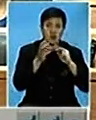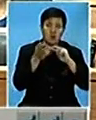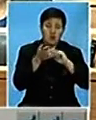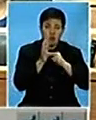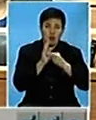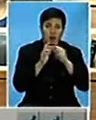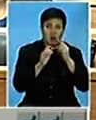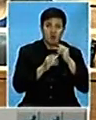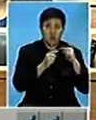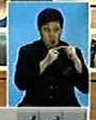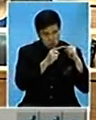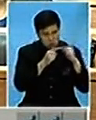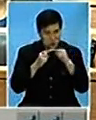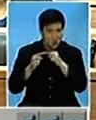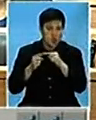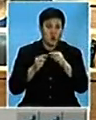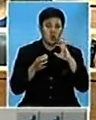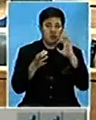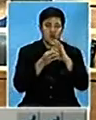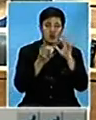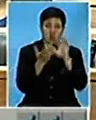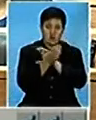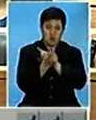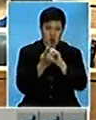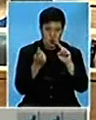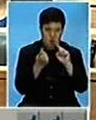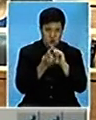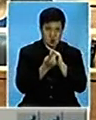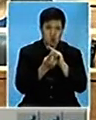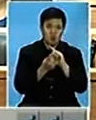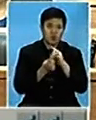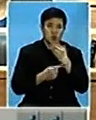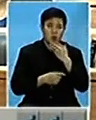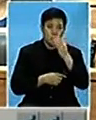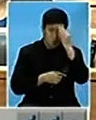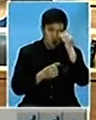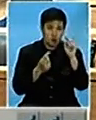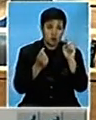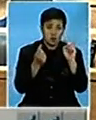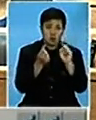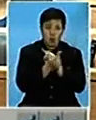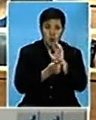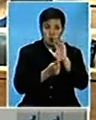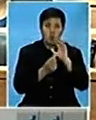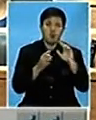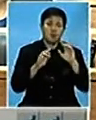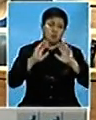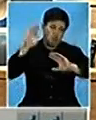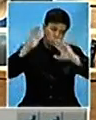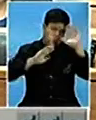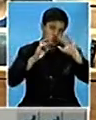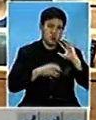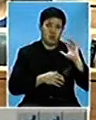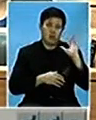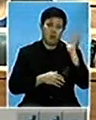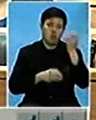ต้องดำรงอยู่ในสังคมนี้เพราะสังคมนี้เป็นสังคมประชาธิปไตยทั่วโลก